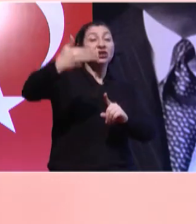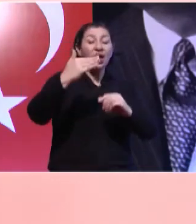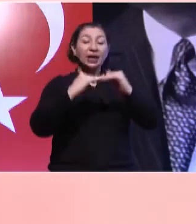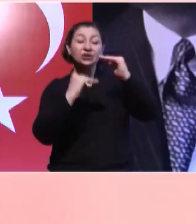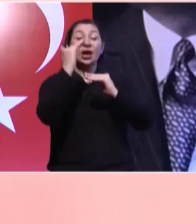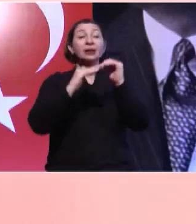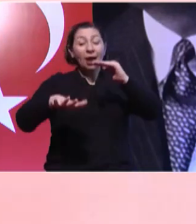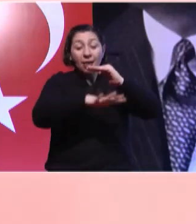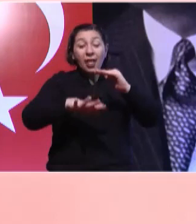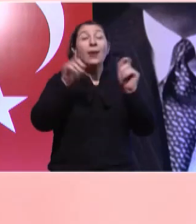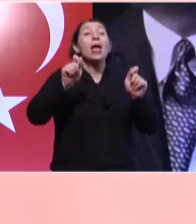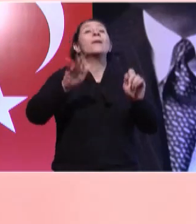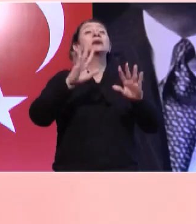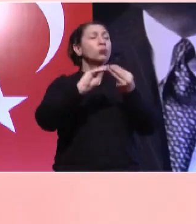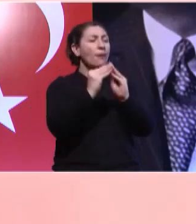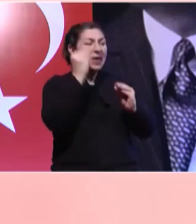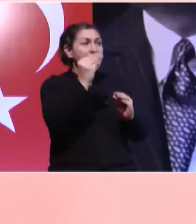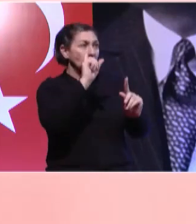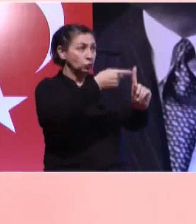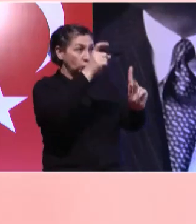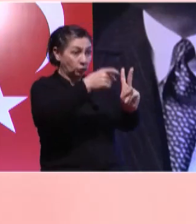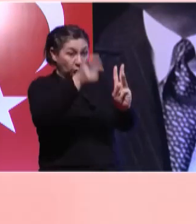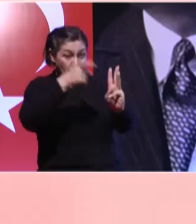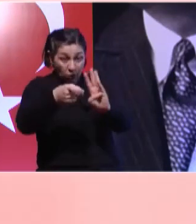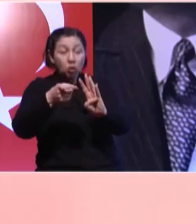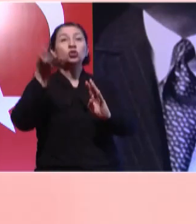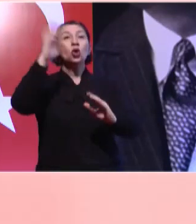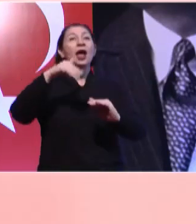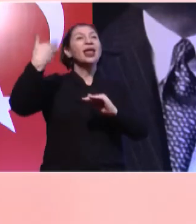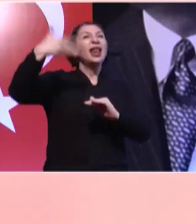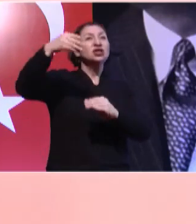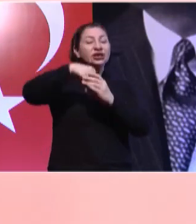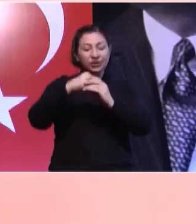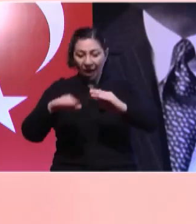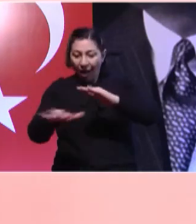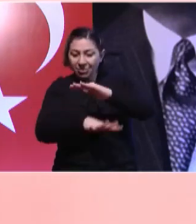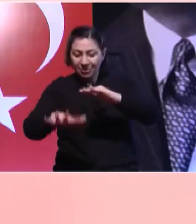Sorunları iyi saptayacağız ki onun üzerine geleceği inşa edelim.